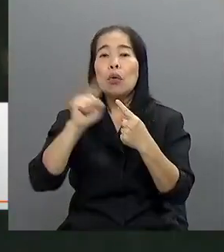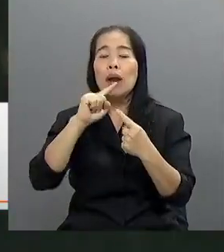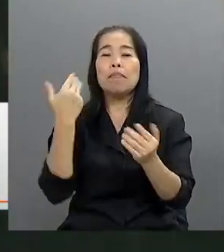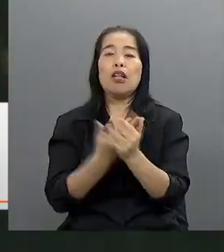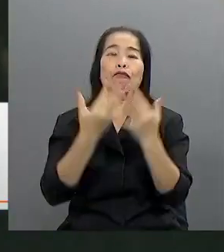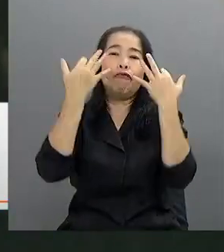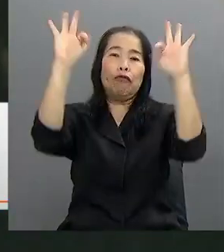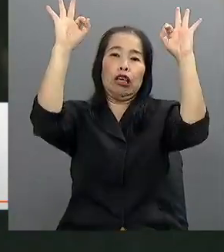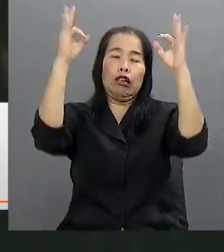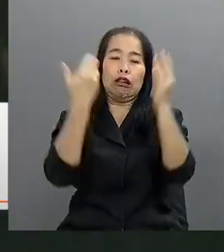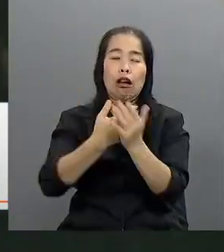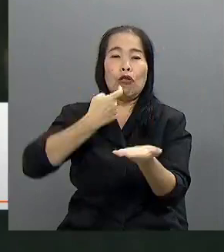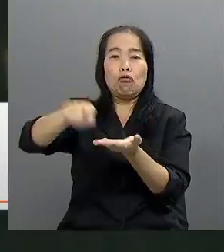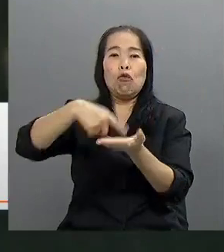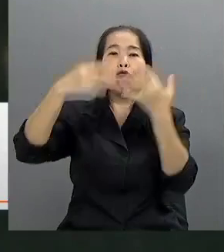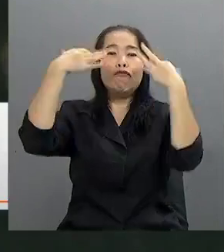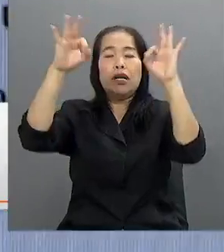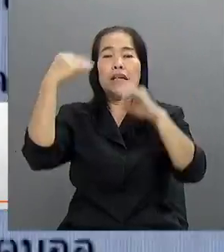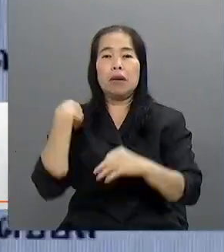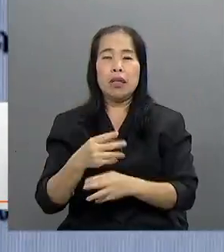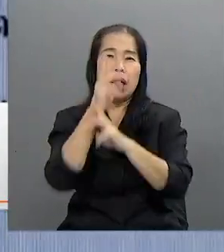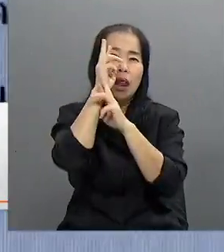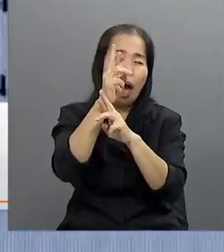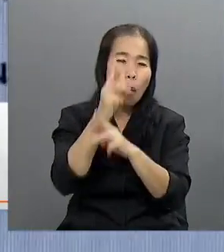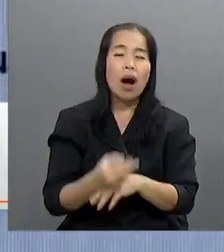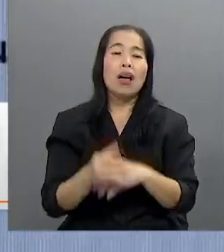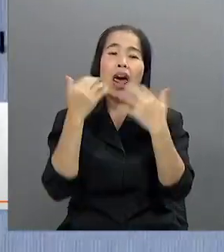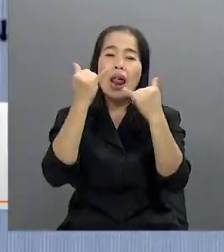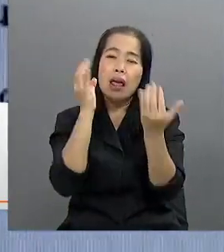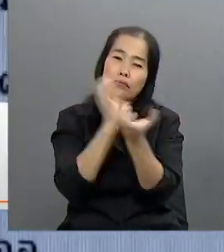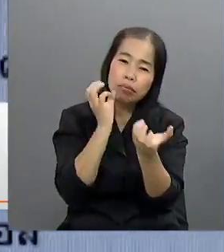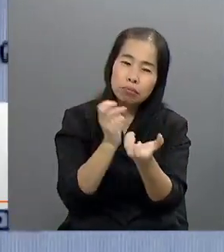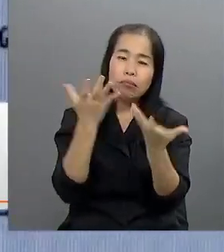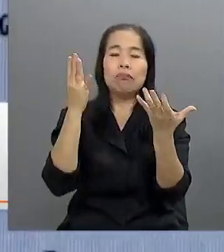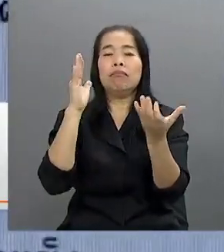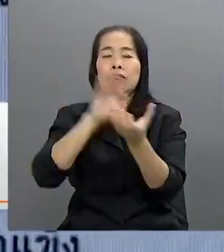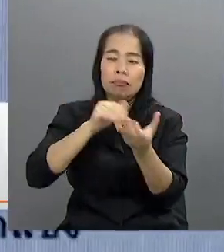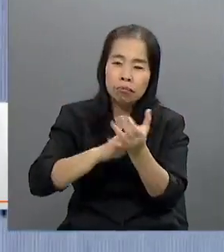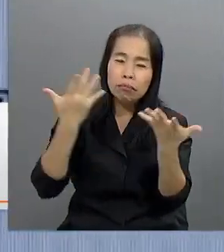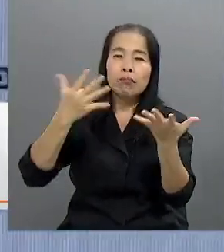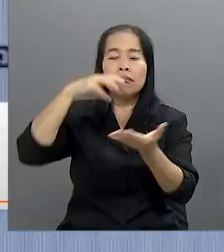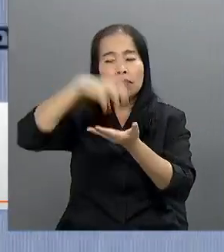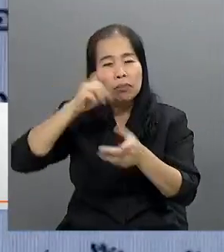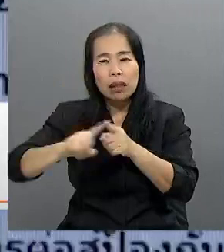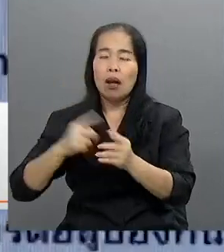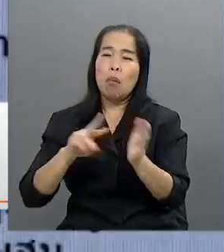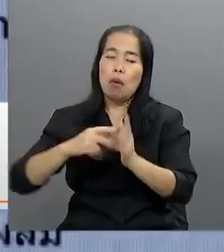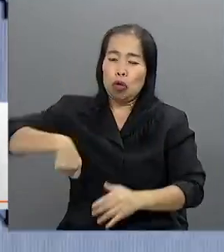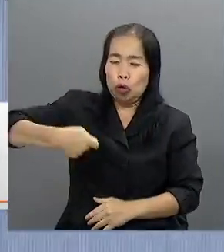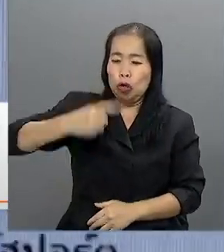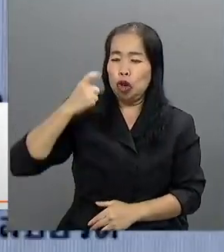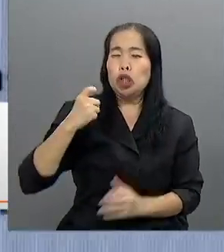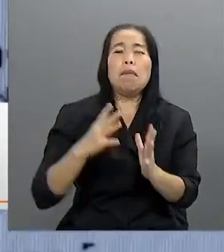ติก็พบนะครับว่าการเล่นพนันออนไลน์ร้อยละ82นั้นมันเสียมากกว่าได ้ถูกต้อง 82เลยอ่ะ ร้อยละ82แสดงว่